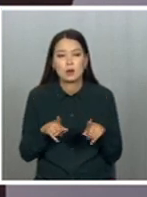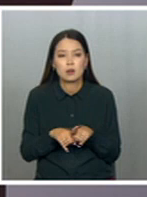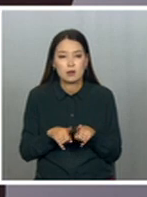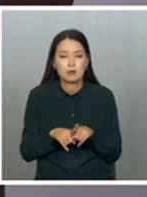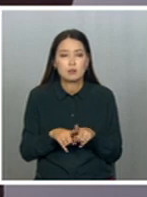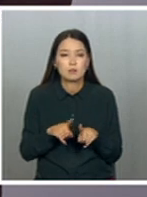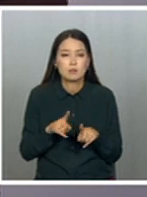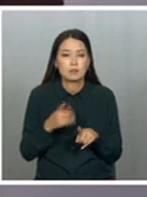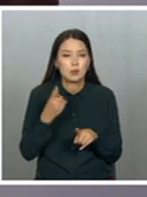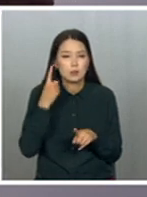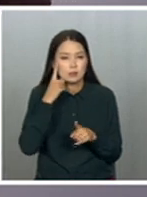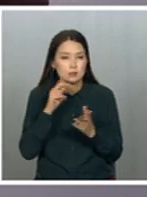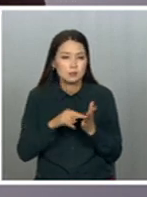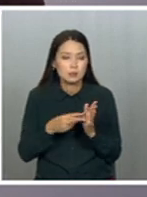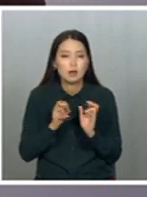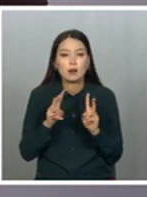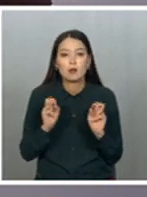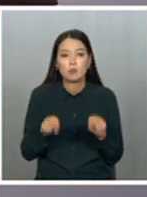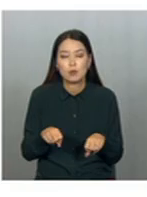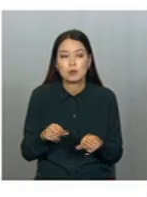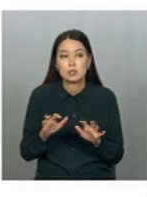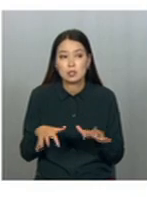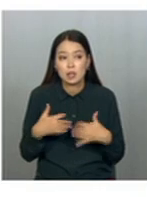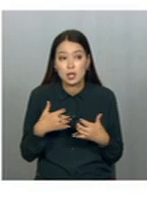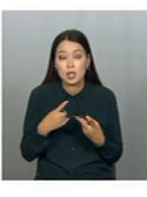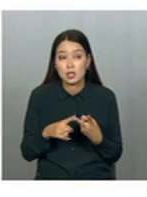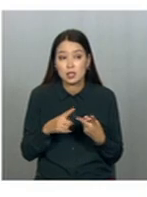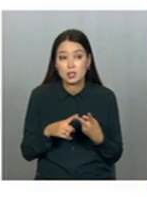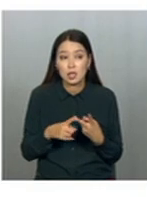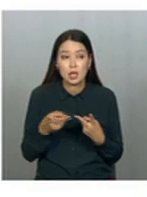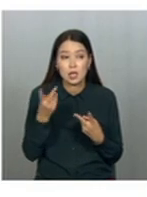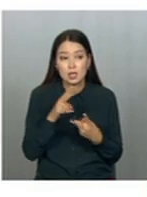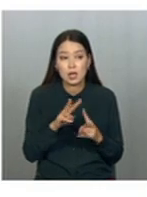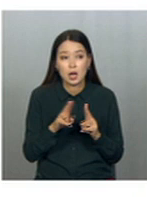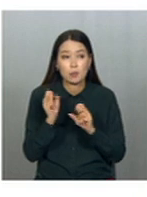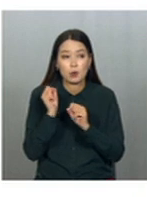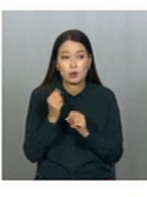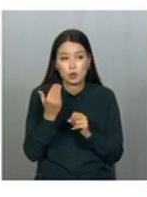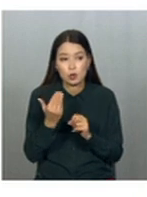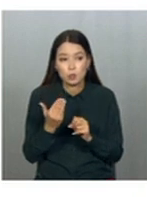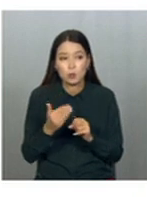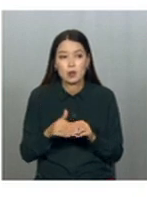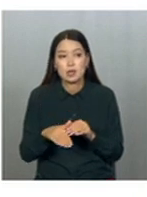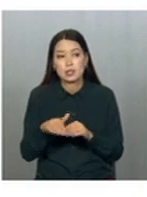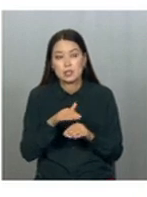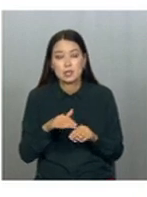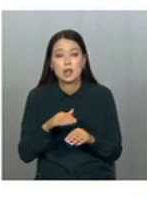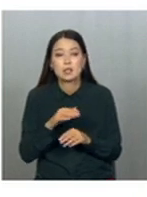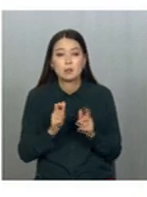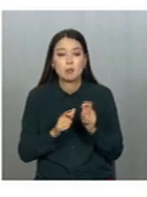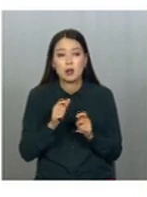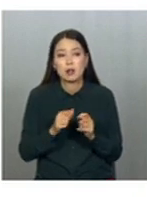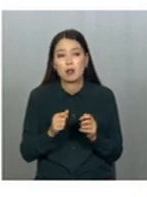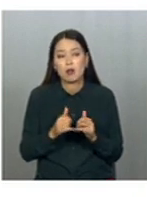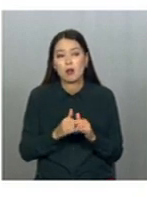туралы ойланып отыр. Екінші мысалда, екі қап сүбеден тай саба қымыз арттық. Бұл